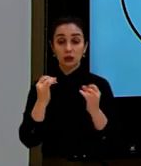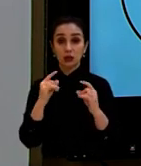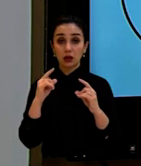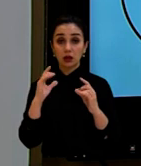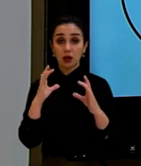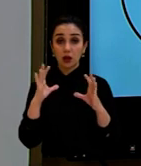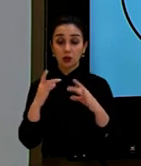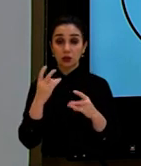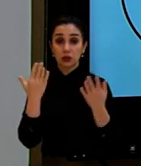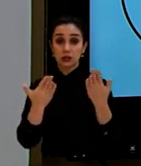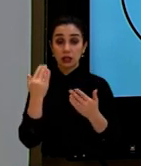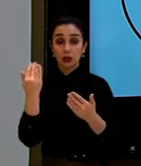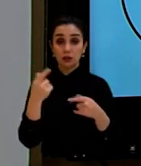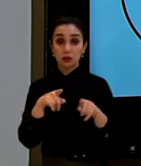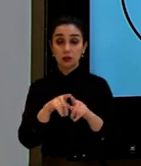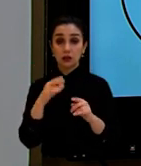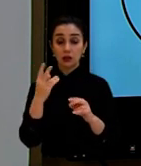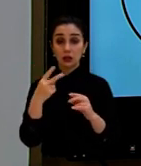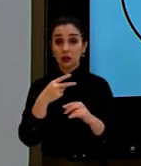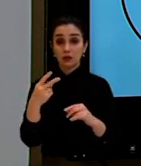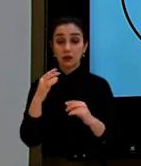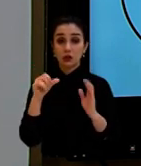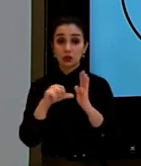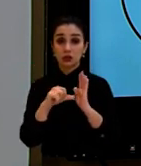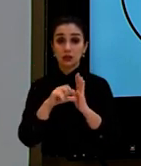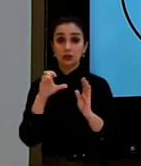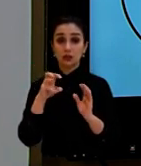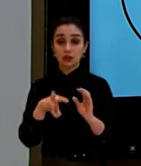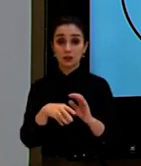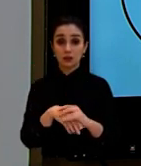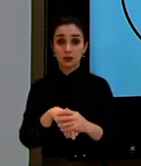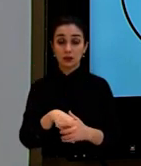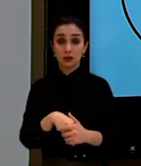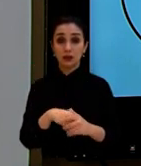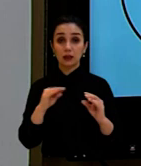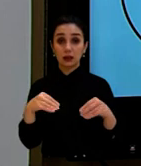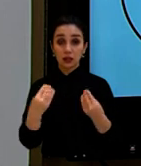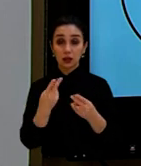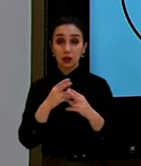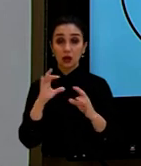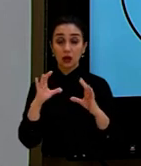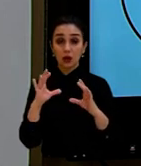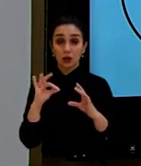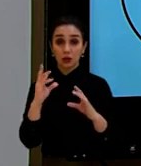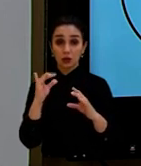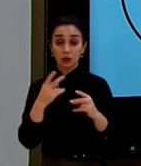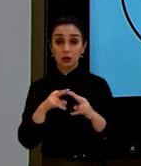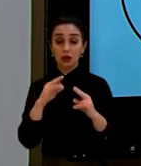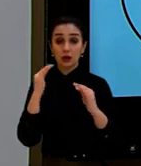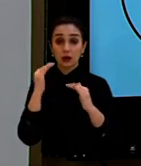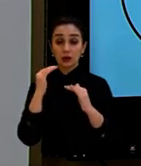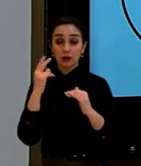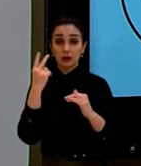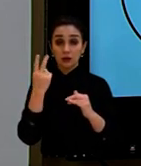окружности, если его сторона равна 6 сантиметрам. Дана окружность,